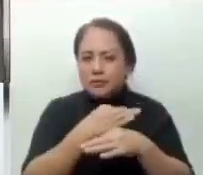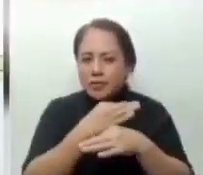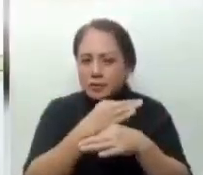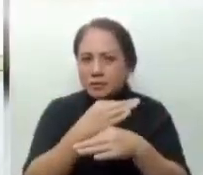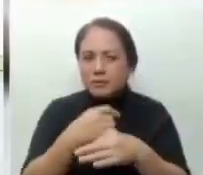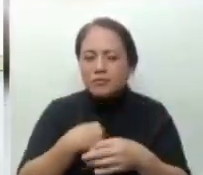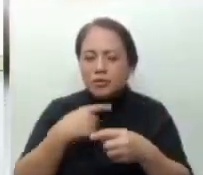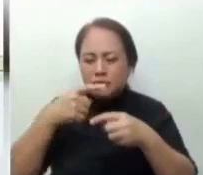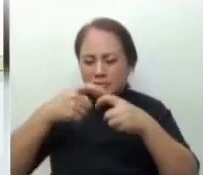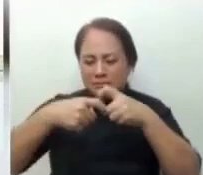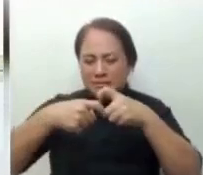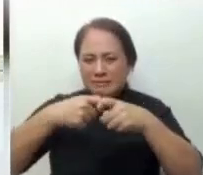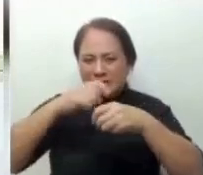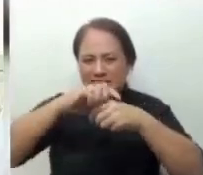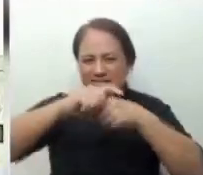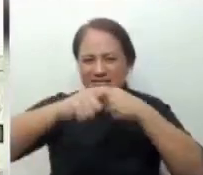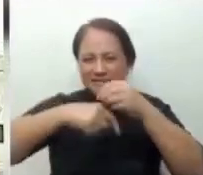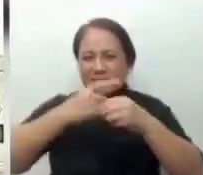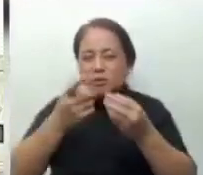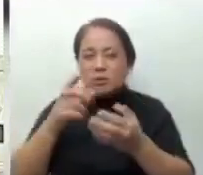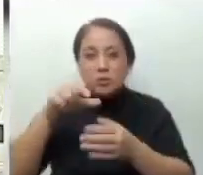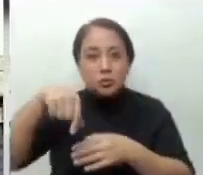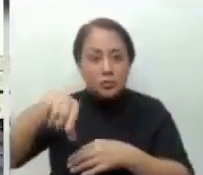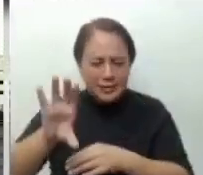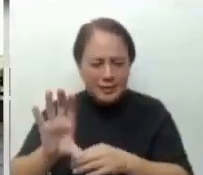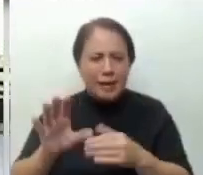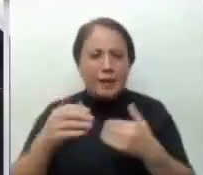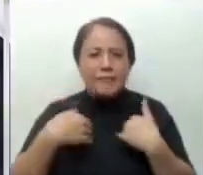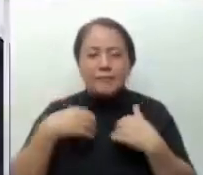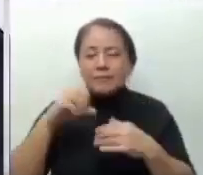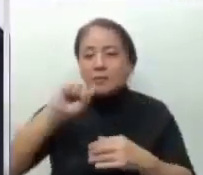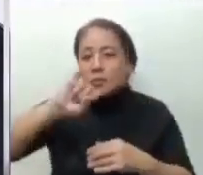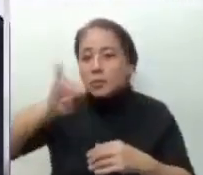wires, tulad ng Quezon City, San Juan at Cebu City.